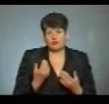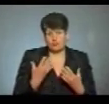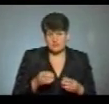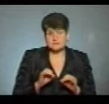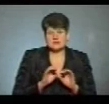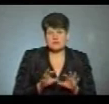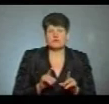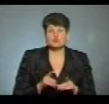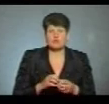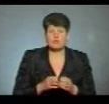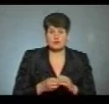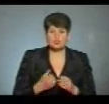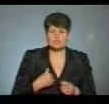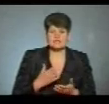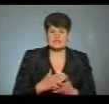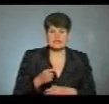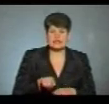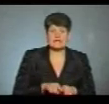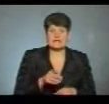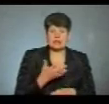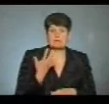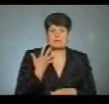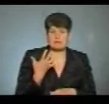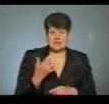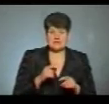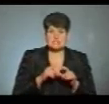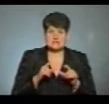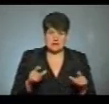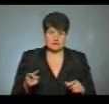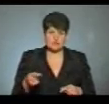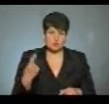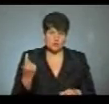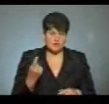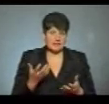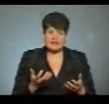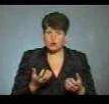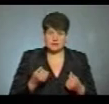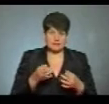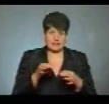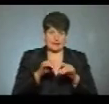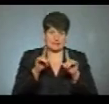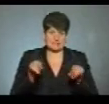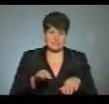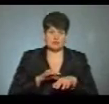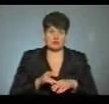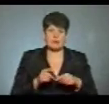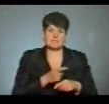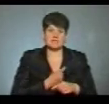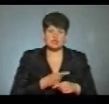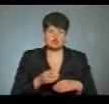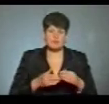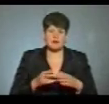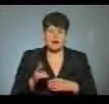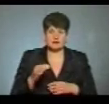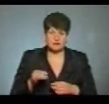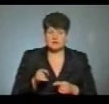чому проблема. У нас є таких 5 закладів Тернопільської області, які не отримали ліцензію на провадження медичної практики. В зв'язку з цим вони